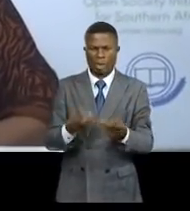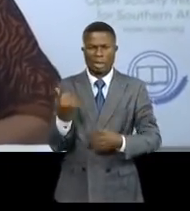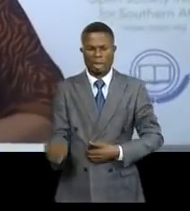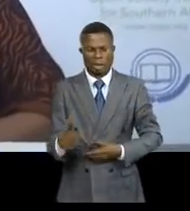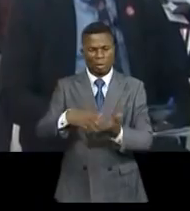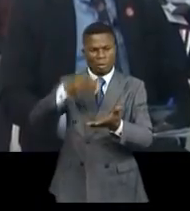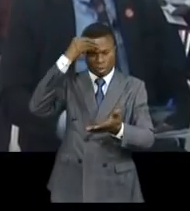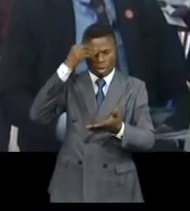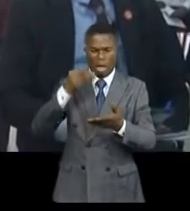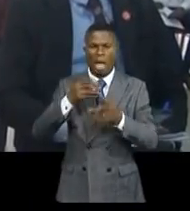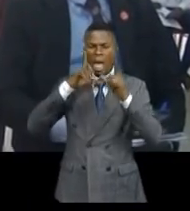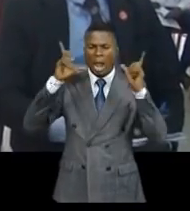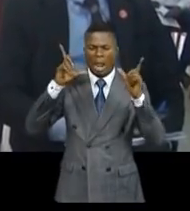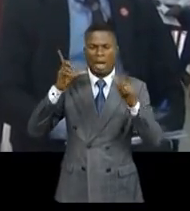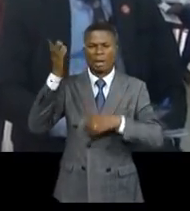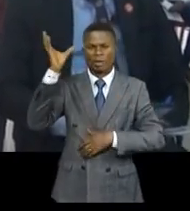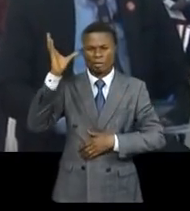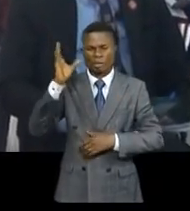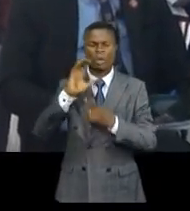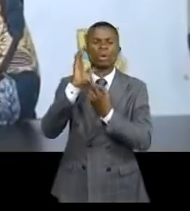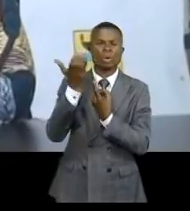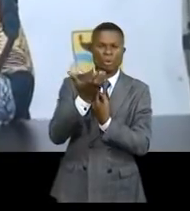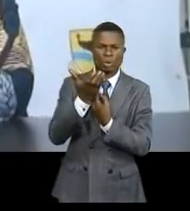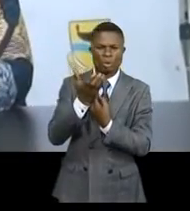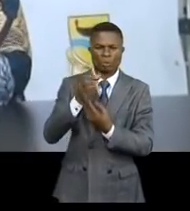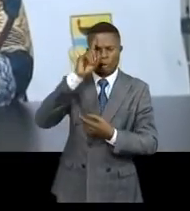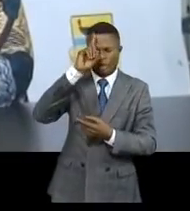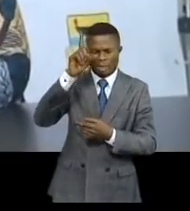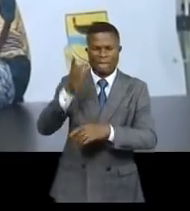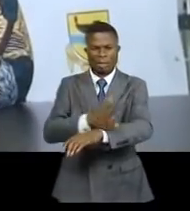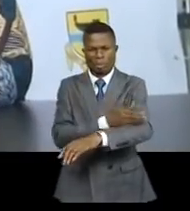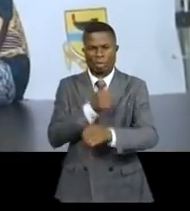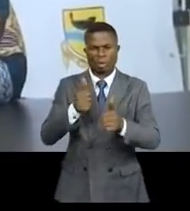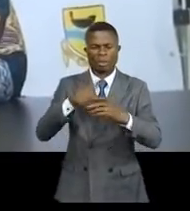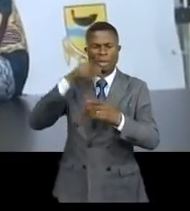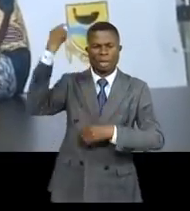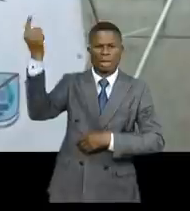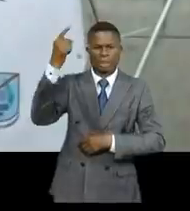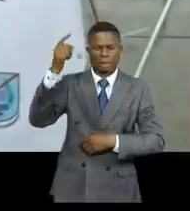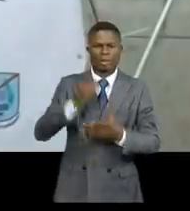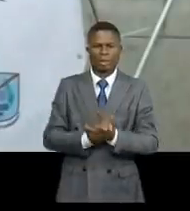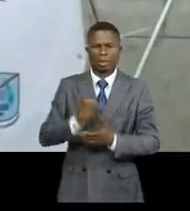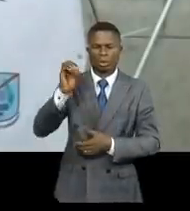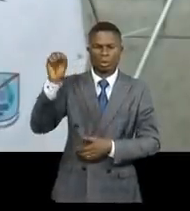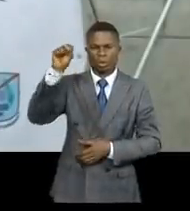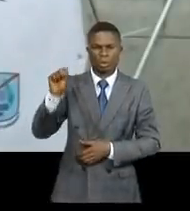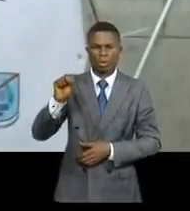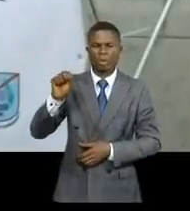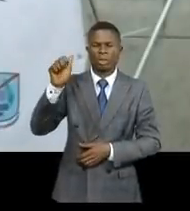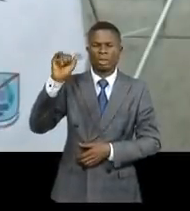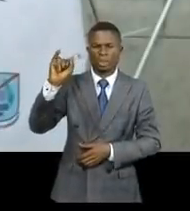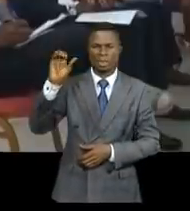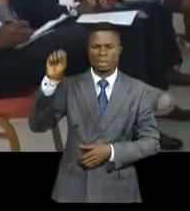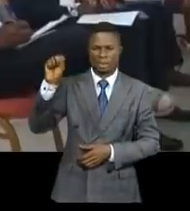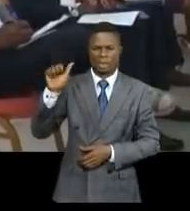apprend dans sa langue maternelle et sa culture entre bien dans le savoir du monde. Open Society Initiative for Southern